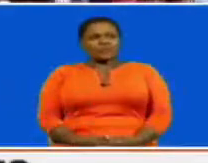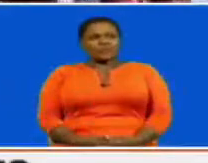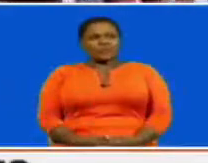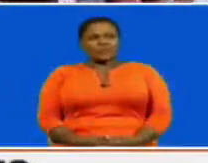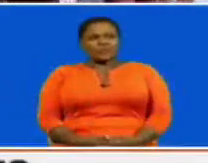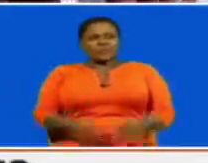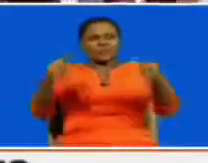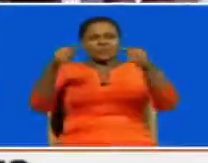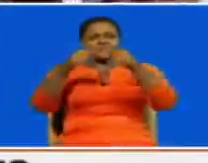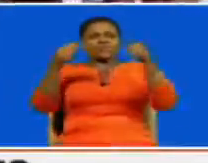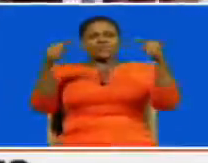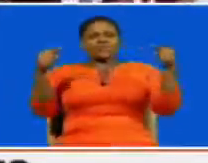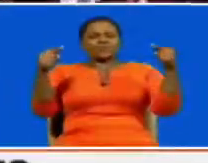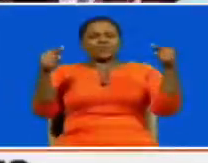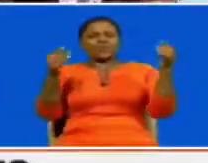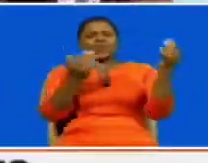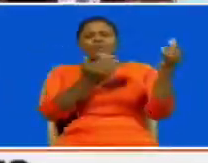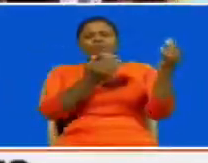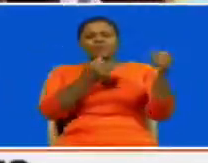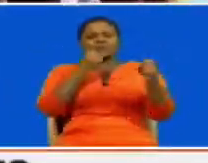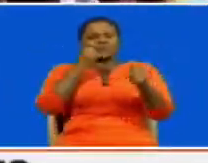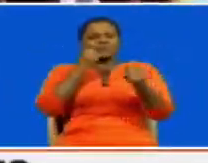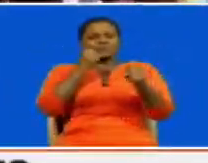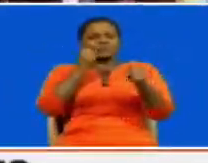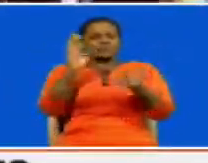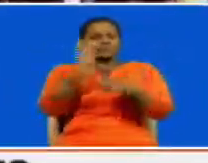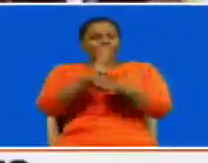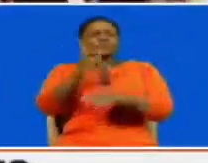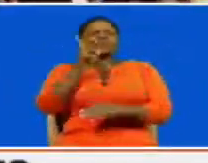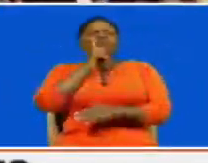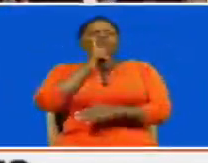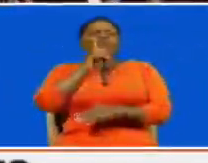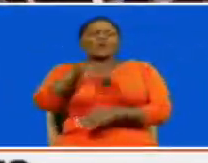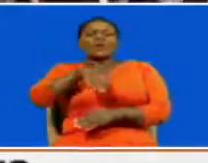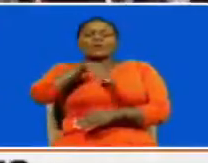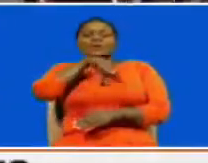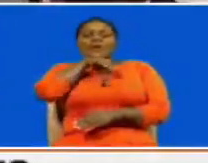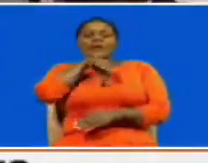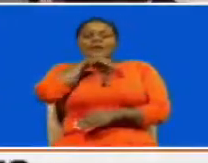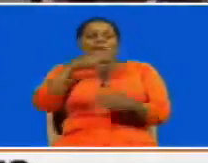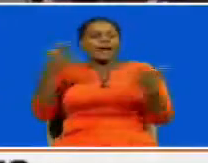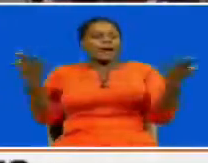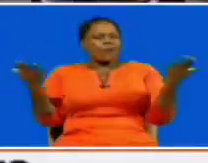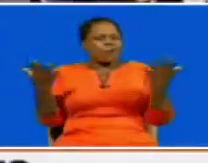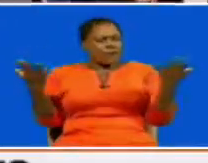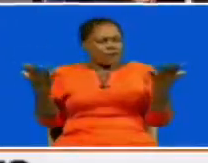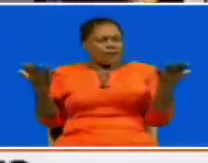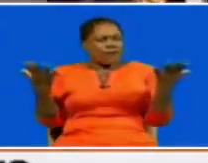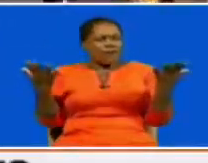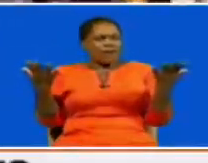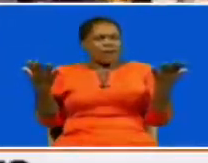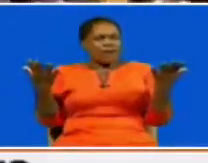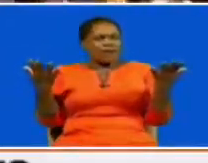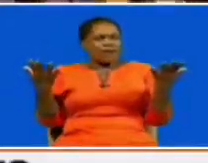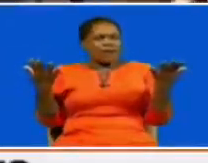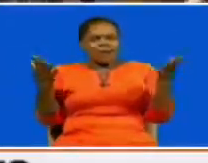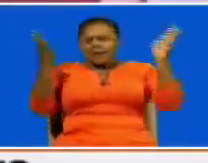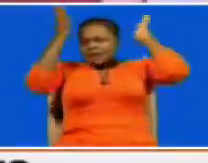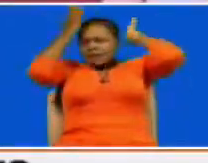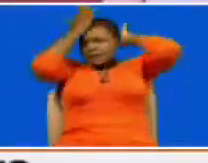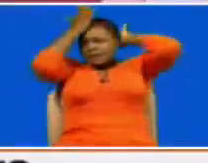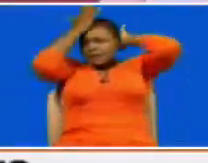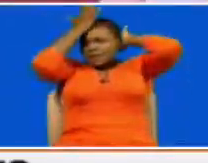Shughuli za upinzani zinatarajiwa kushika kasi zaidi kesho, Raila akitarajiwa kupeleka mkutano mwingine wa kisiasa